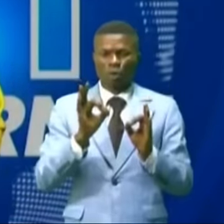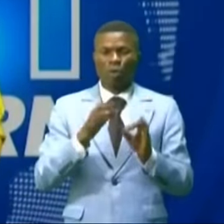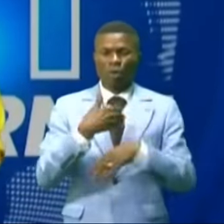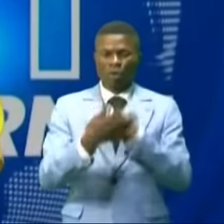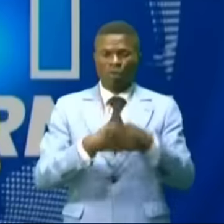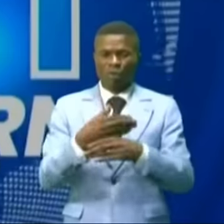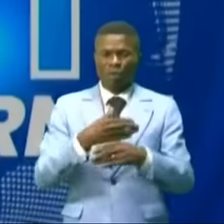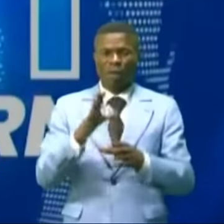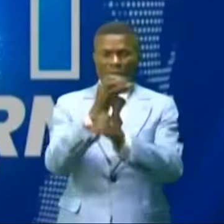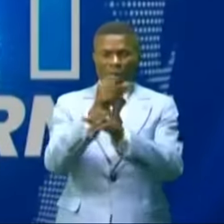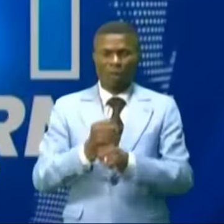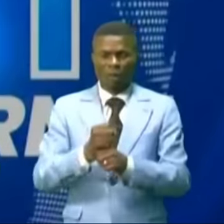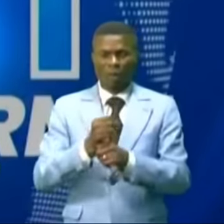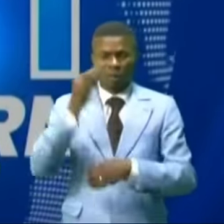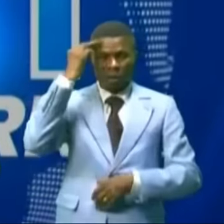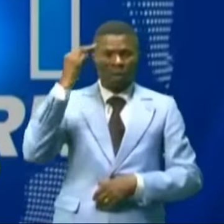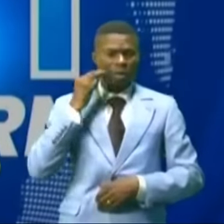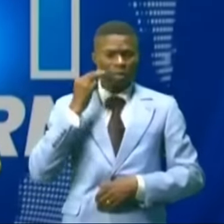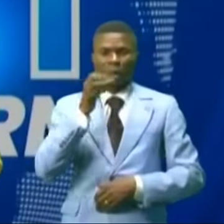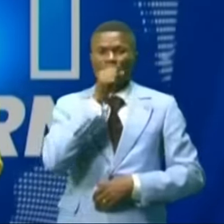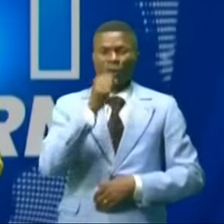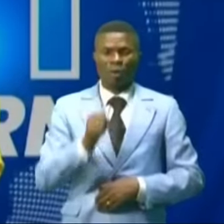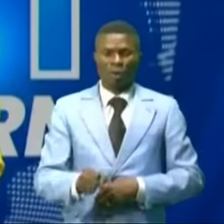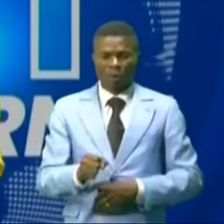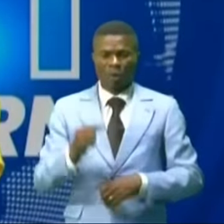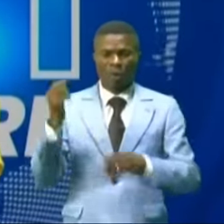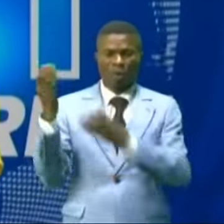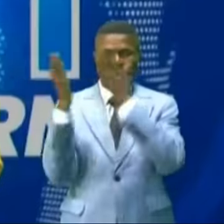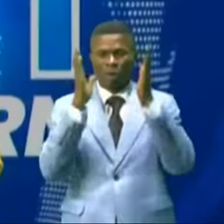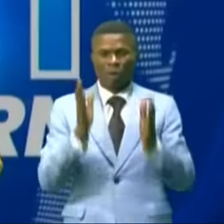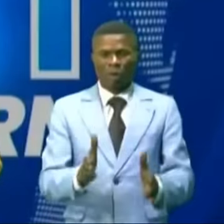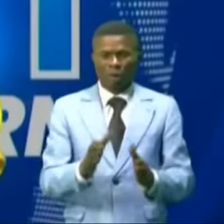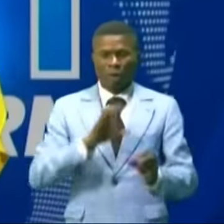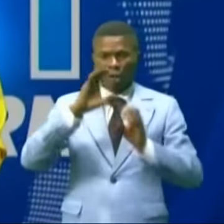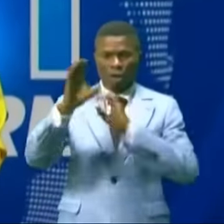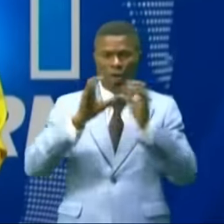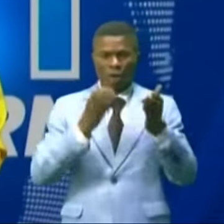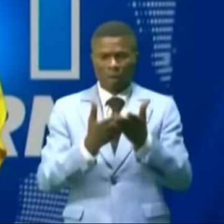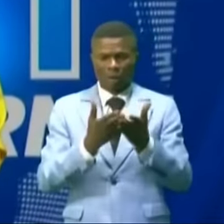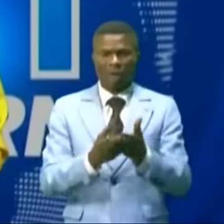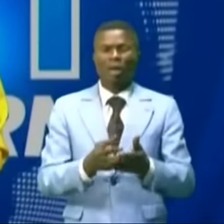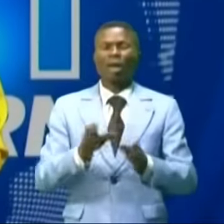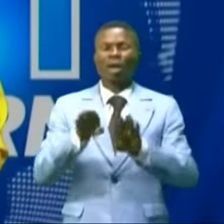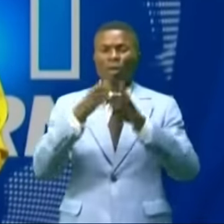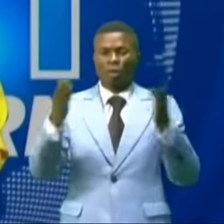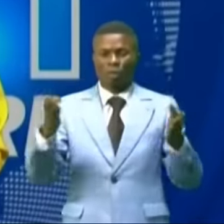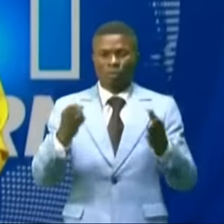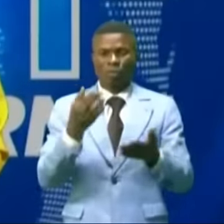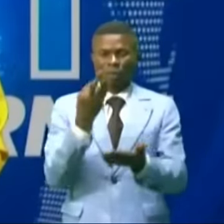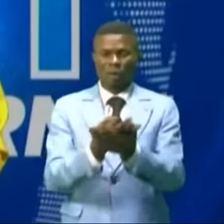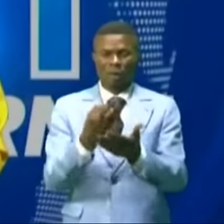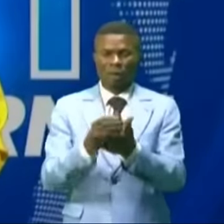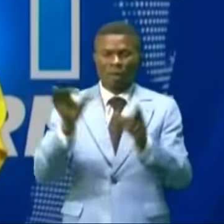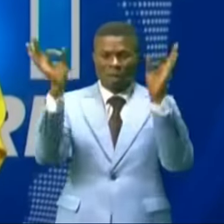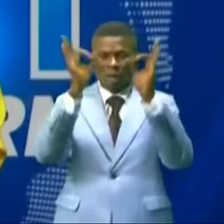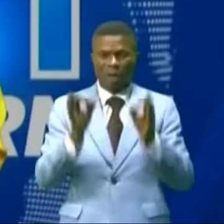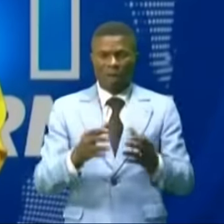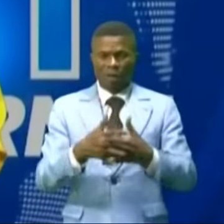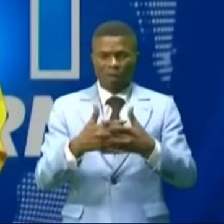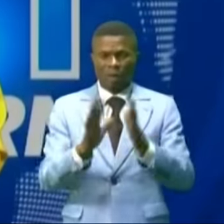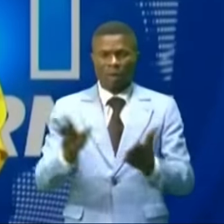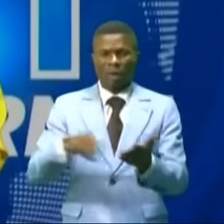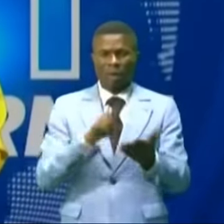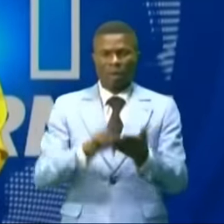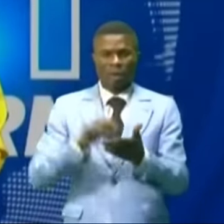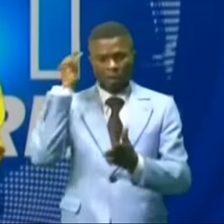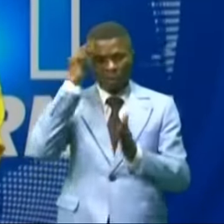rassurants obtenus auprès du ministre sortant des transports, voies de communication et des enclavements sur le fond et la forme du partenariat signé entre